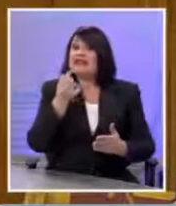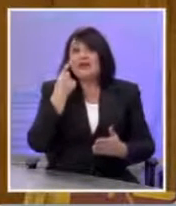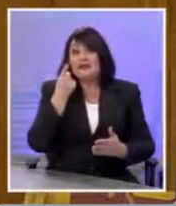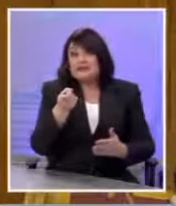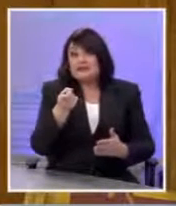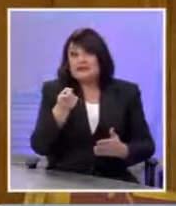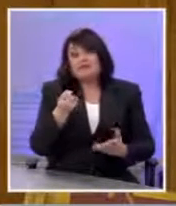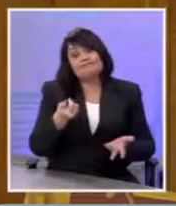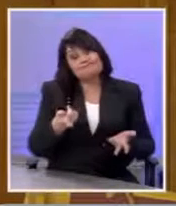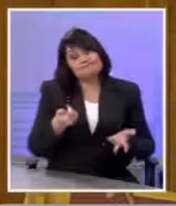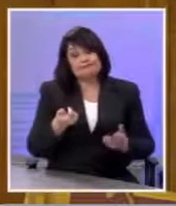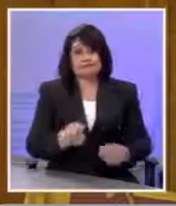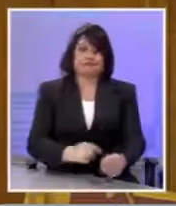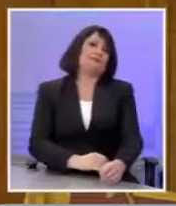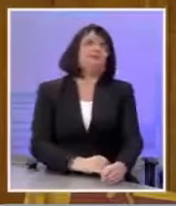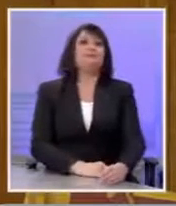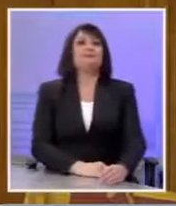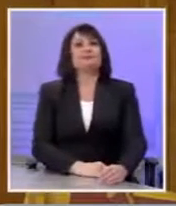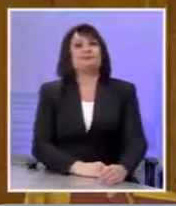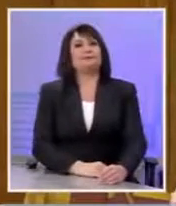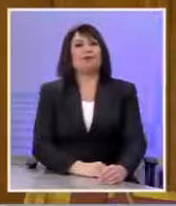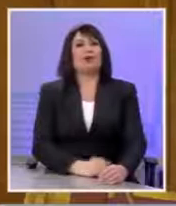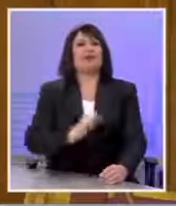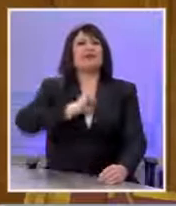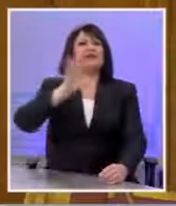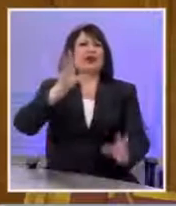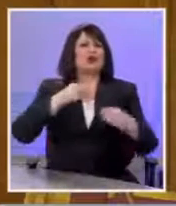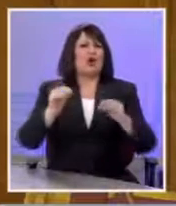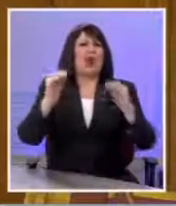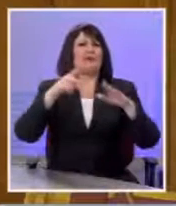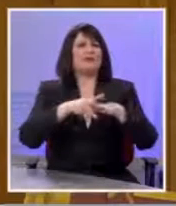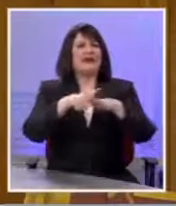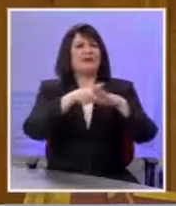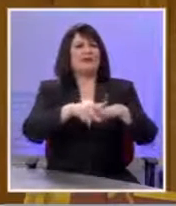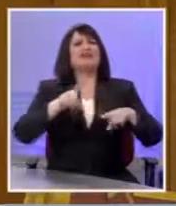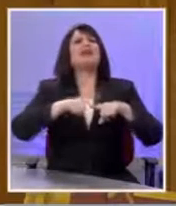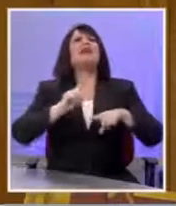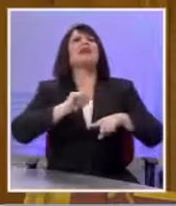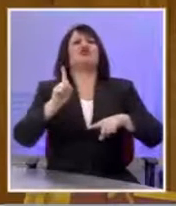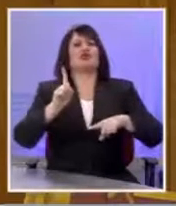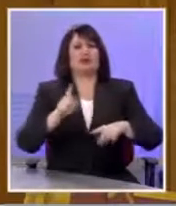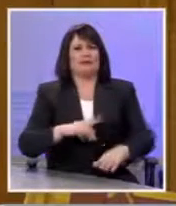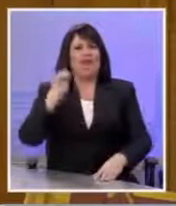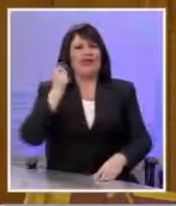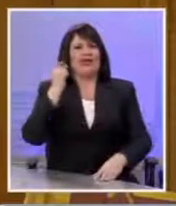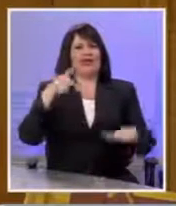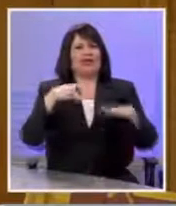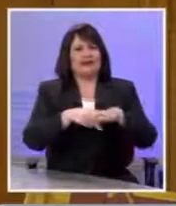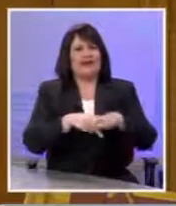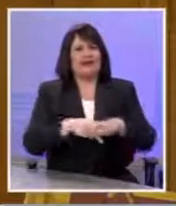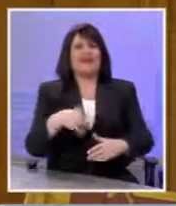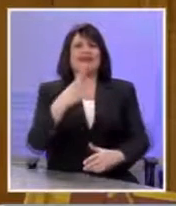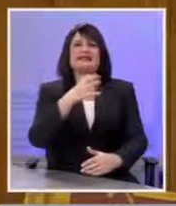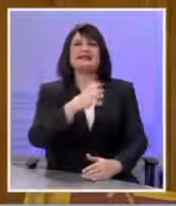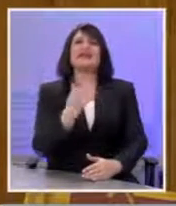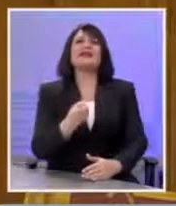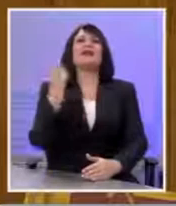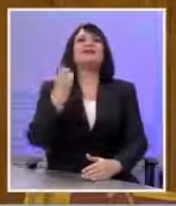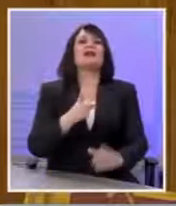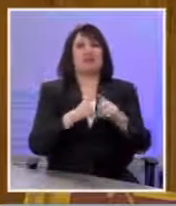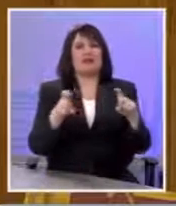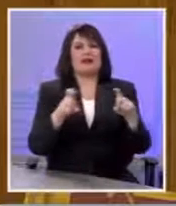βήμα αυτό. Για θελληνισμούς κλπ. Στην Εθνική Τράπεζα το 41% των μετοχών